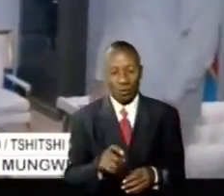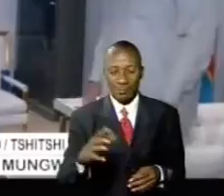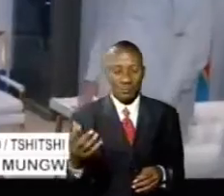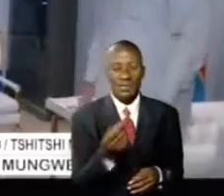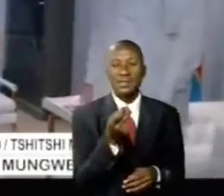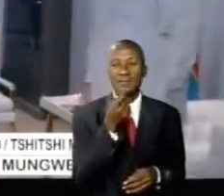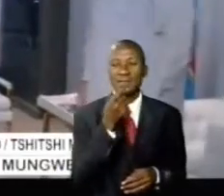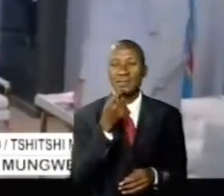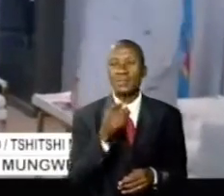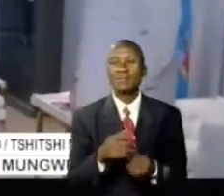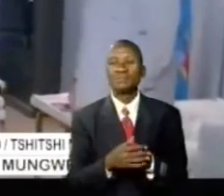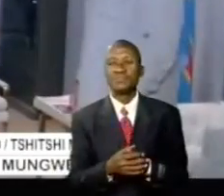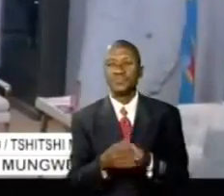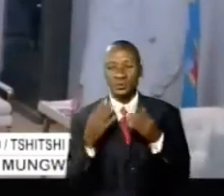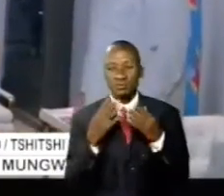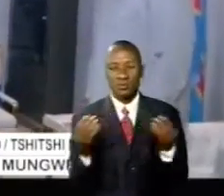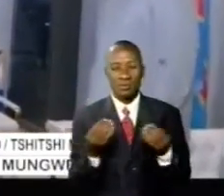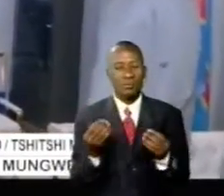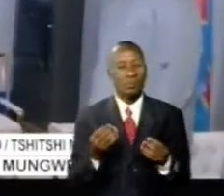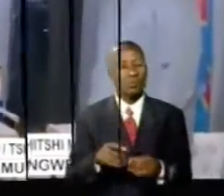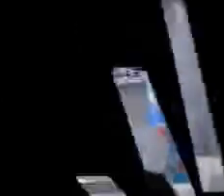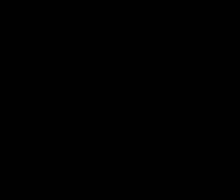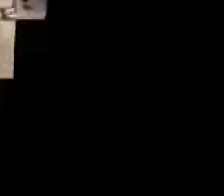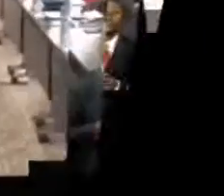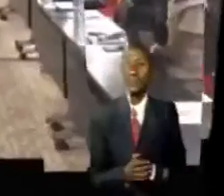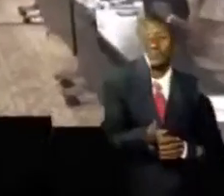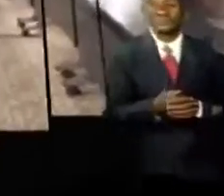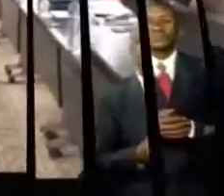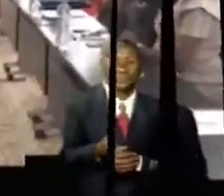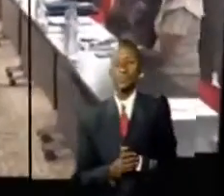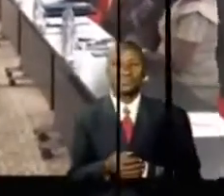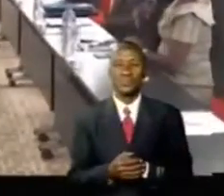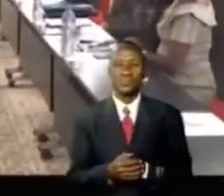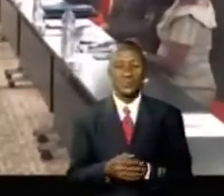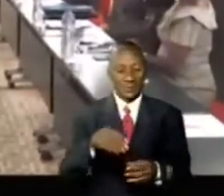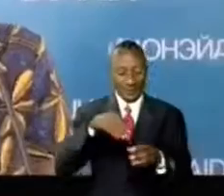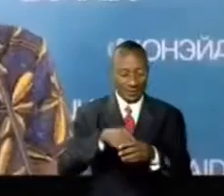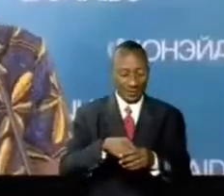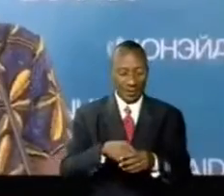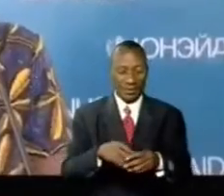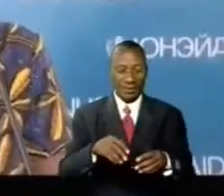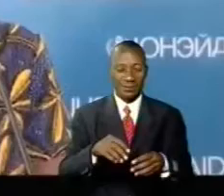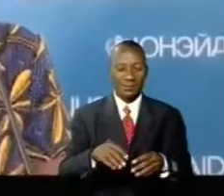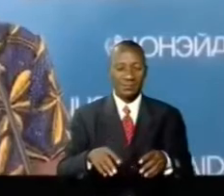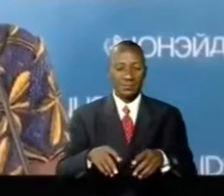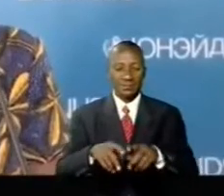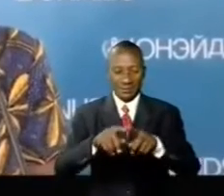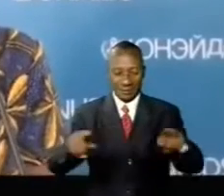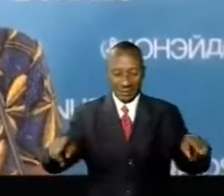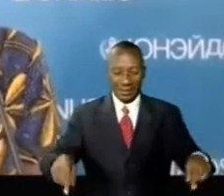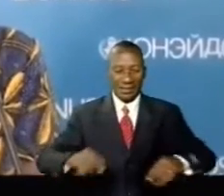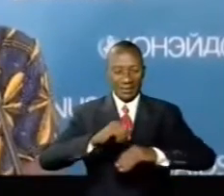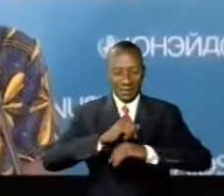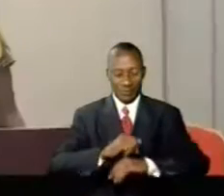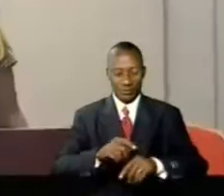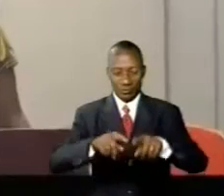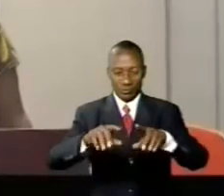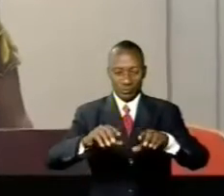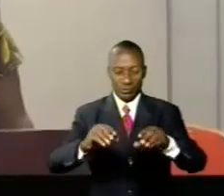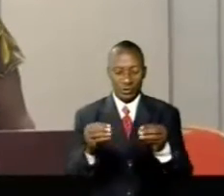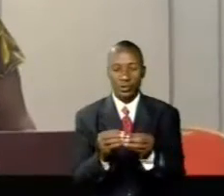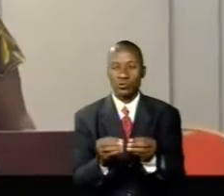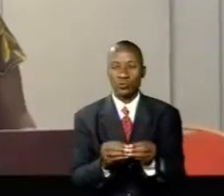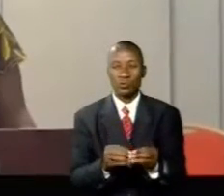africaine insistent sur le respect des mesures barrières pour juguler cette pandémie. Ministère du genre, enfants et familles, représentante